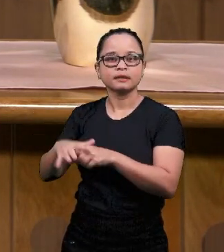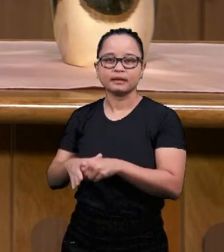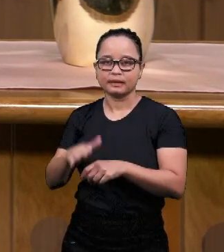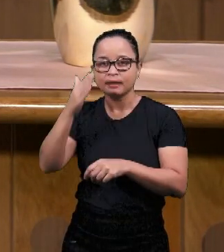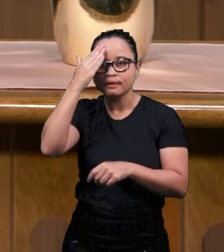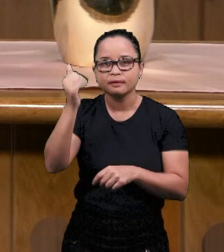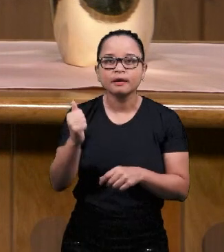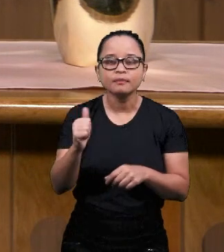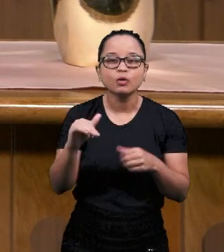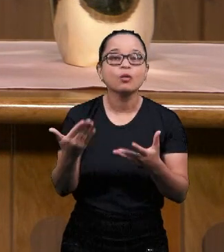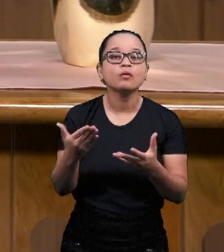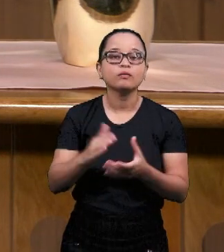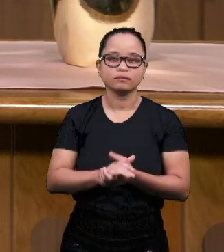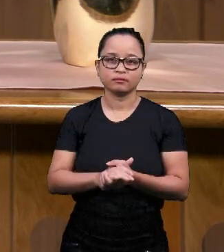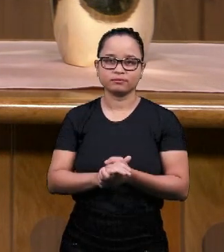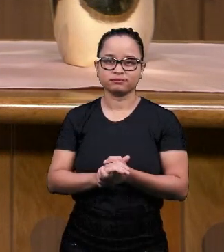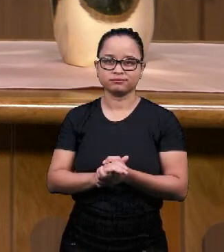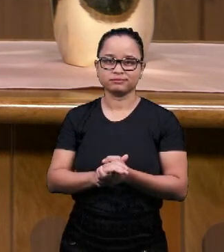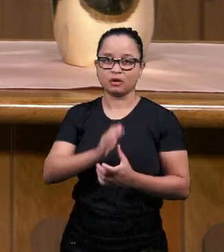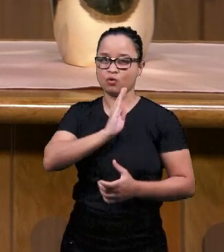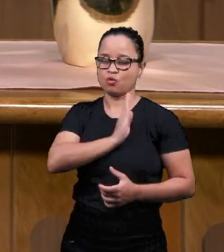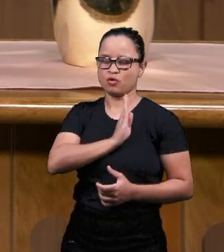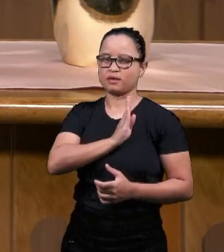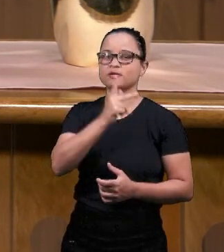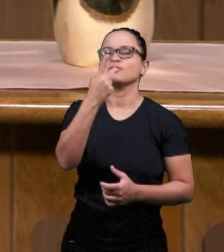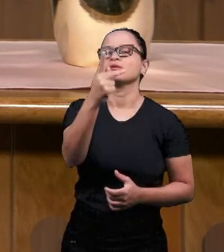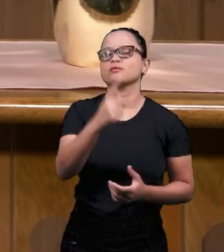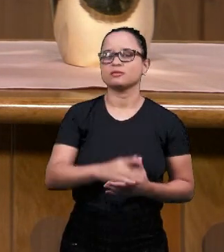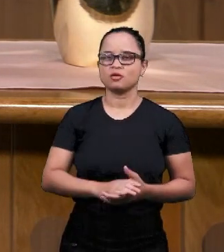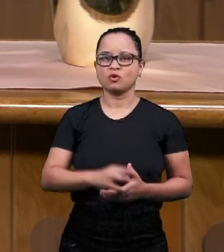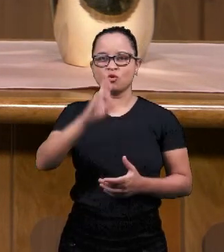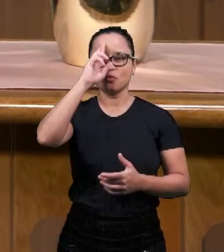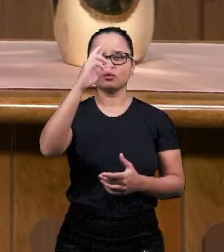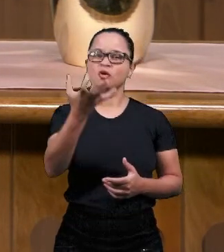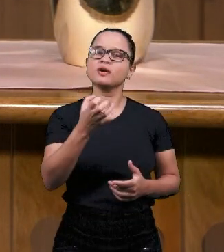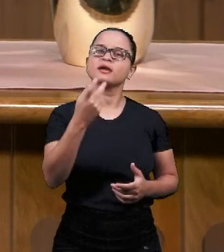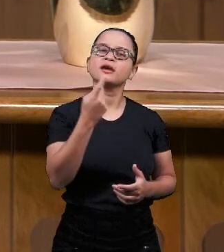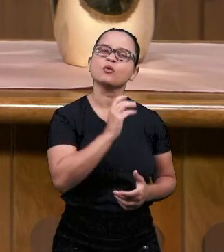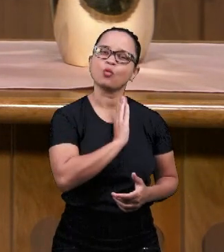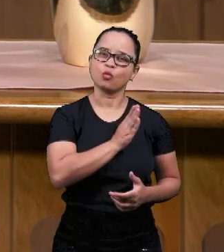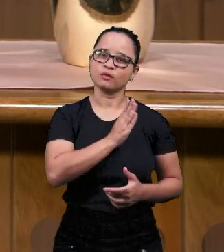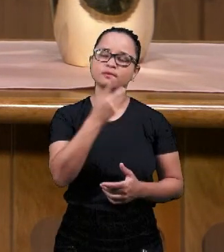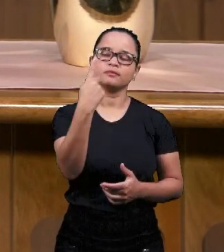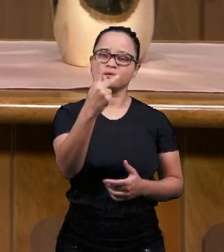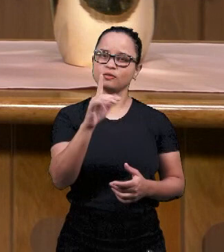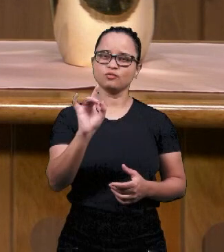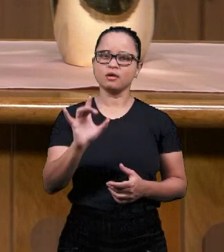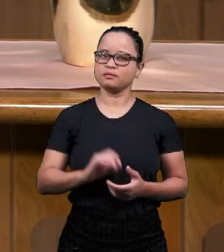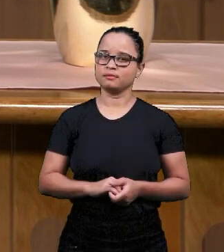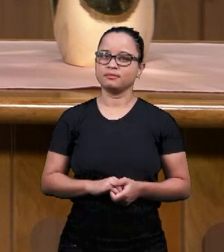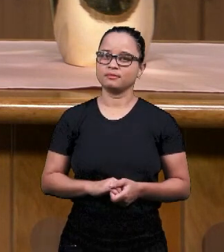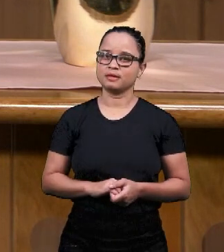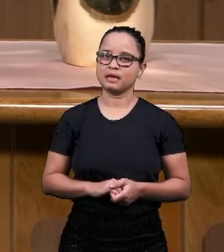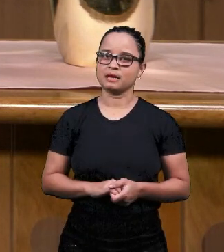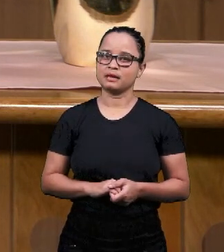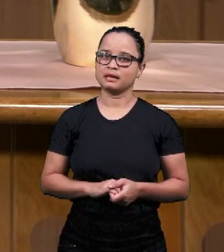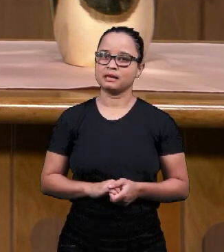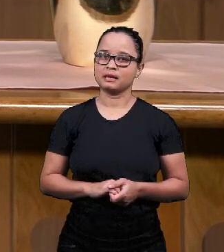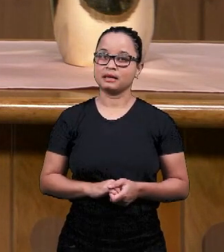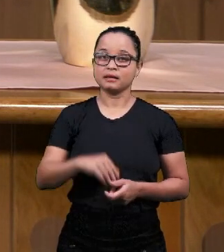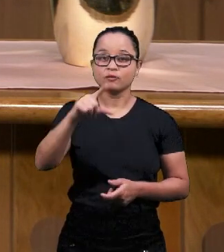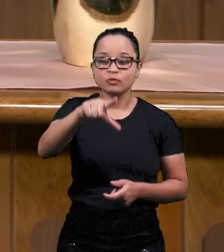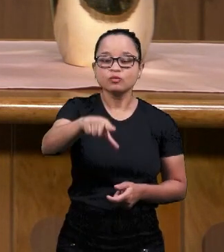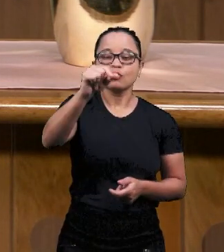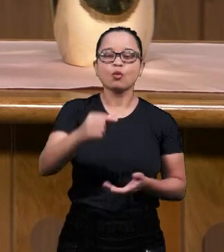то. И вы знаете, какова цена этого поля? Это сердце твое. Ничего больше Бог не хочет от тебя, только